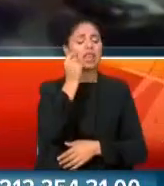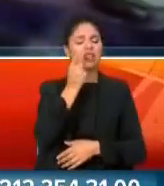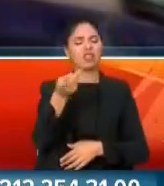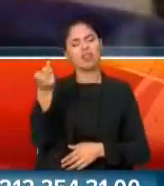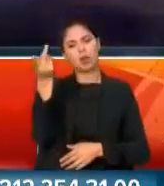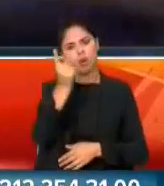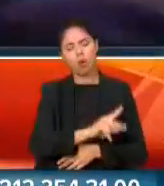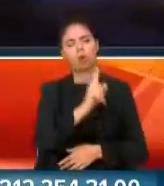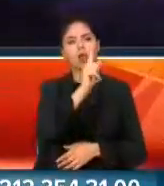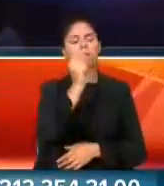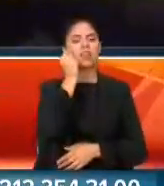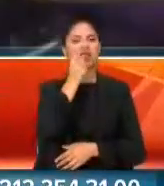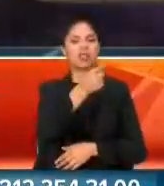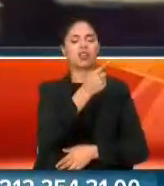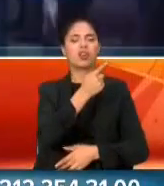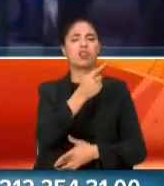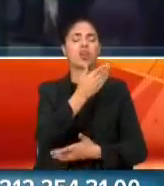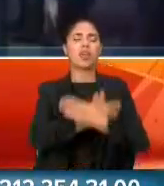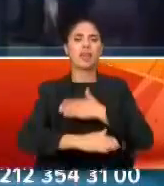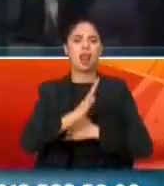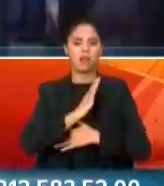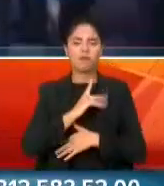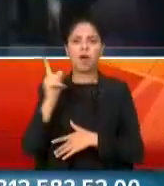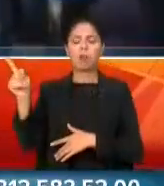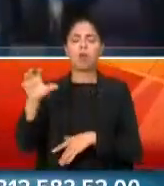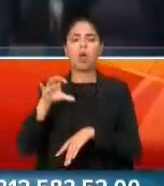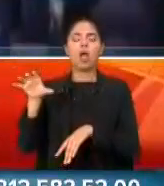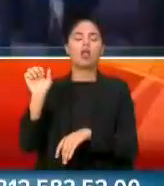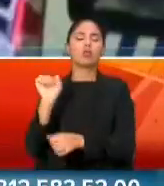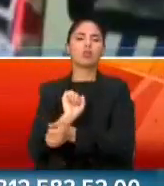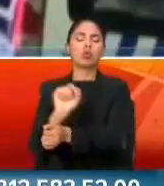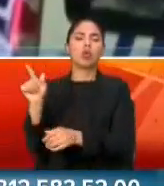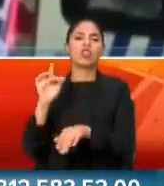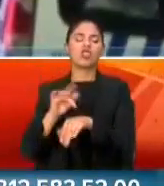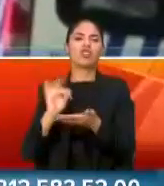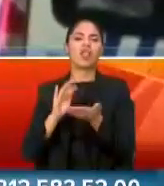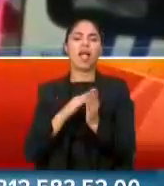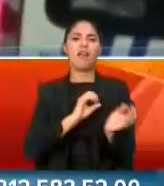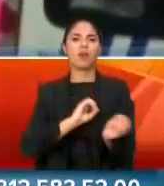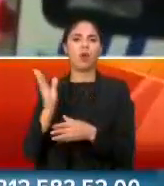müdahalelere rağmen kurtarılamadı. Saldırgansa tutuklanarak cezaevine gönderildi.